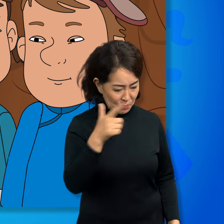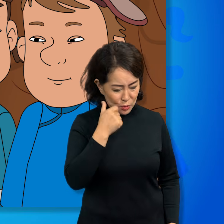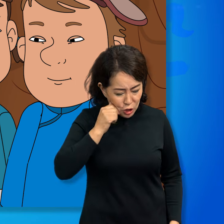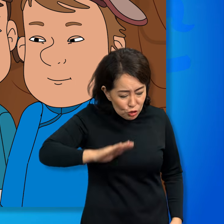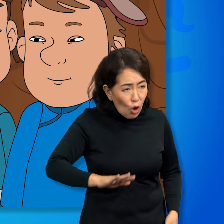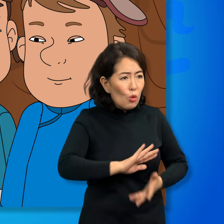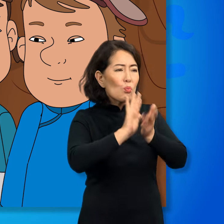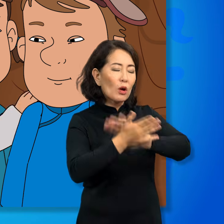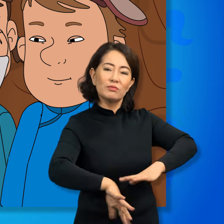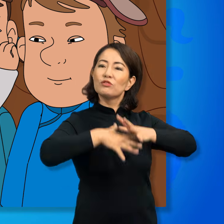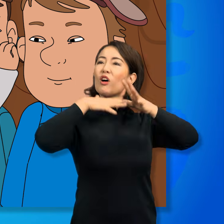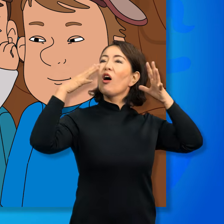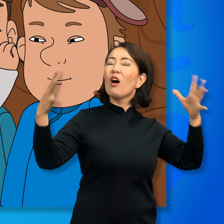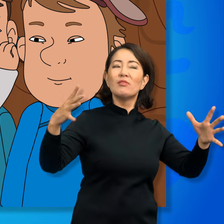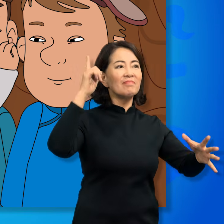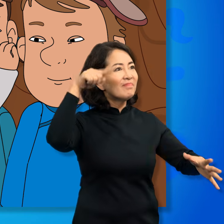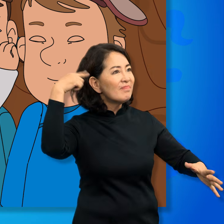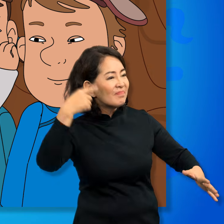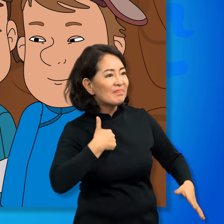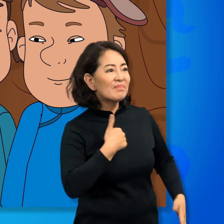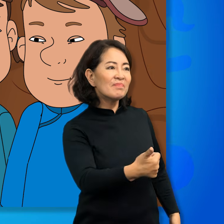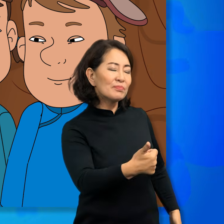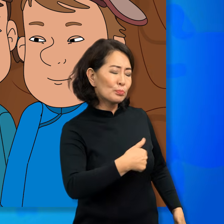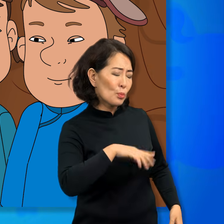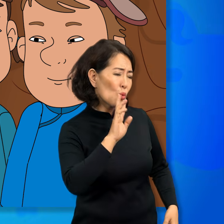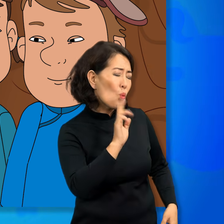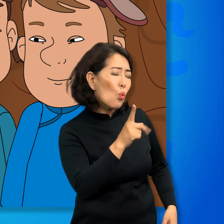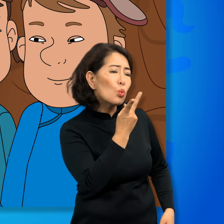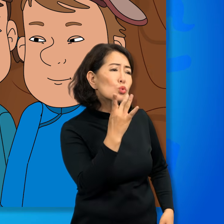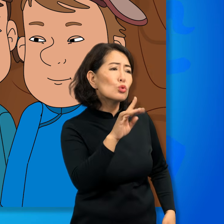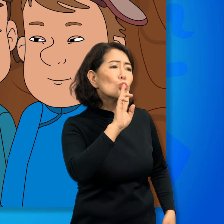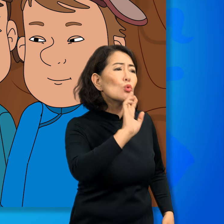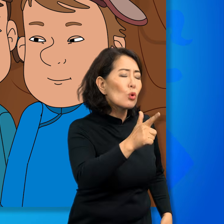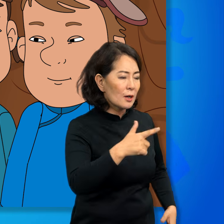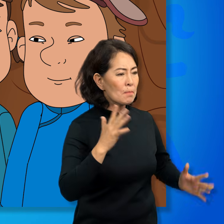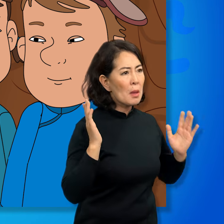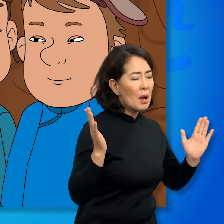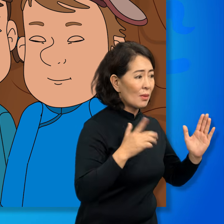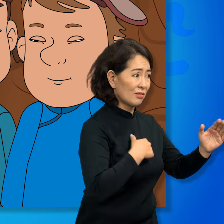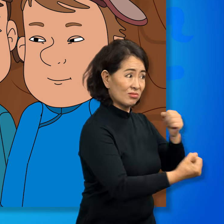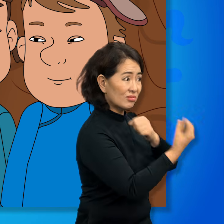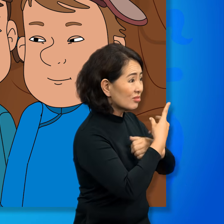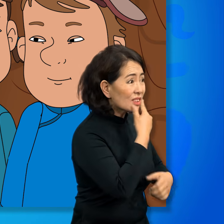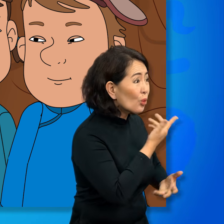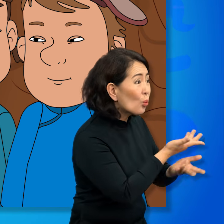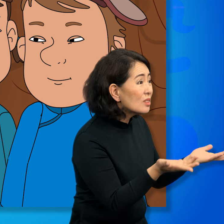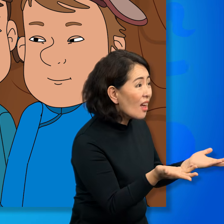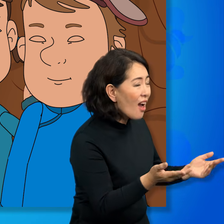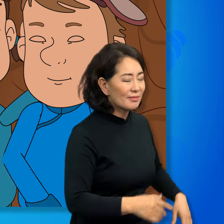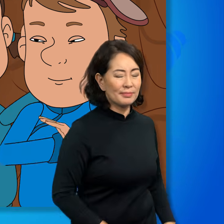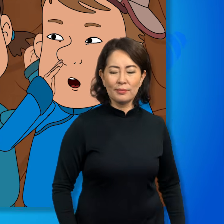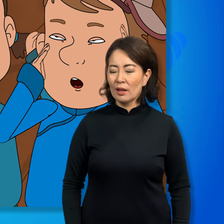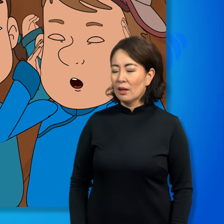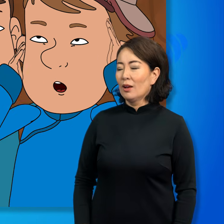Би жижигч бэлчээр нь том юм болохоор зүрдсэн үг хэл зүгээр муу дүүгээ та нар дийлэхгүй ах